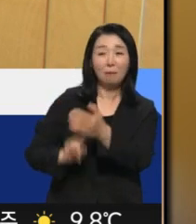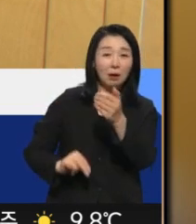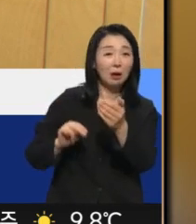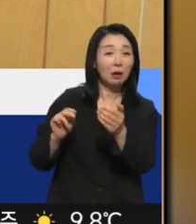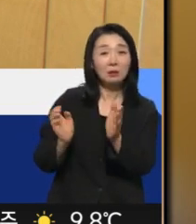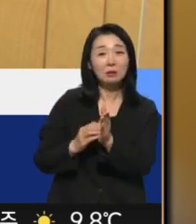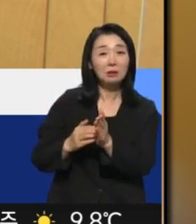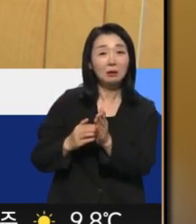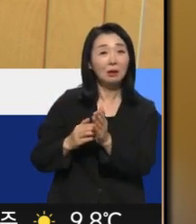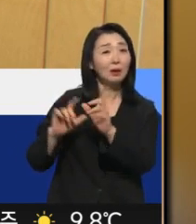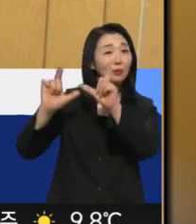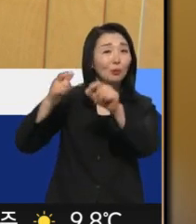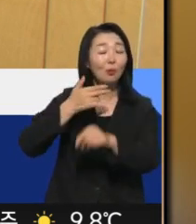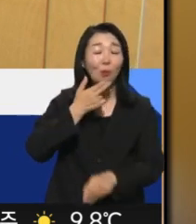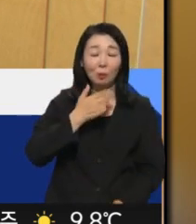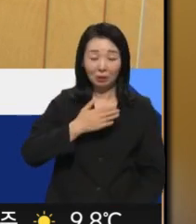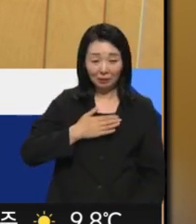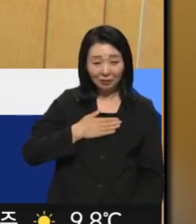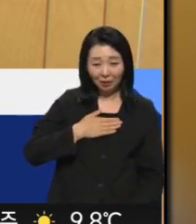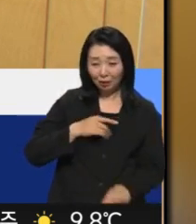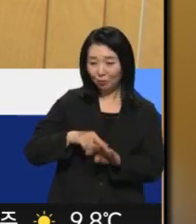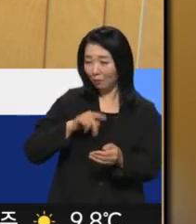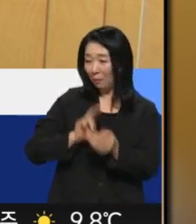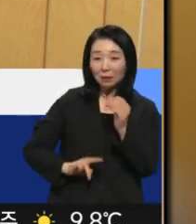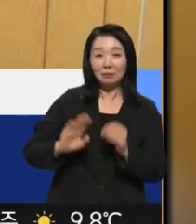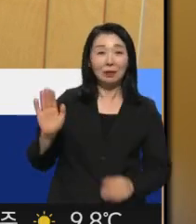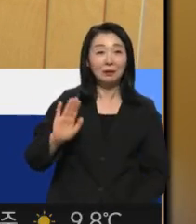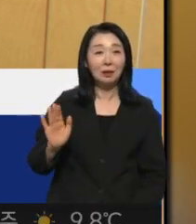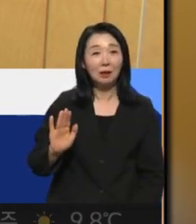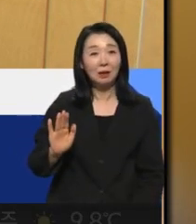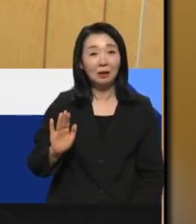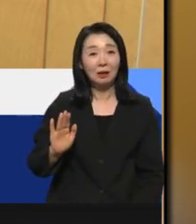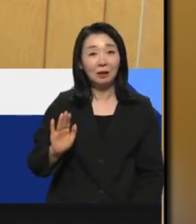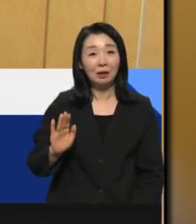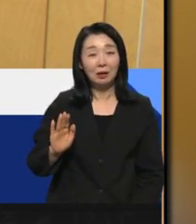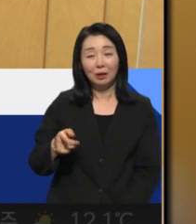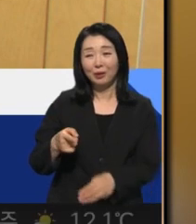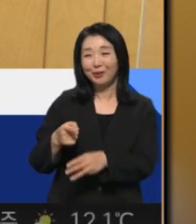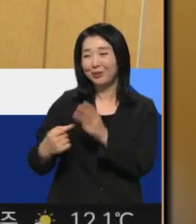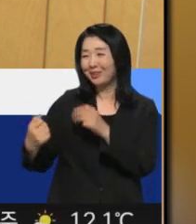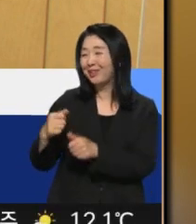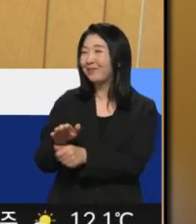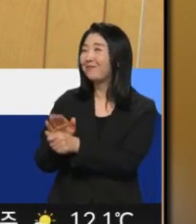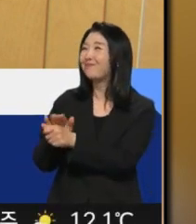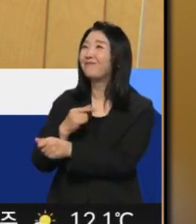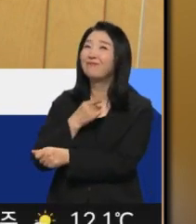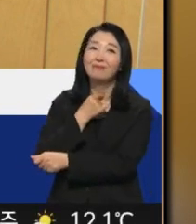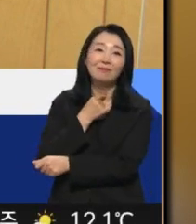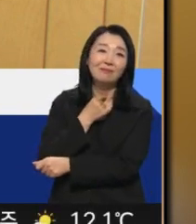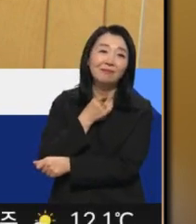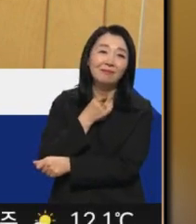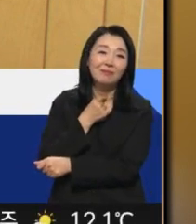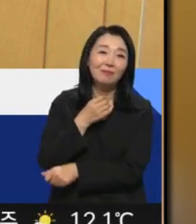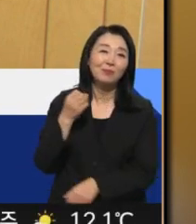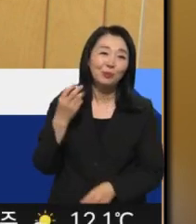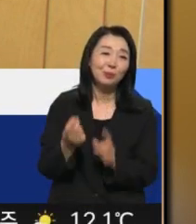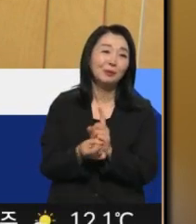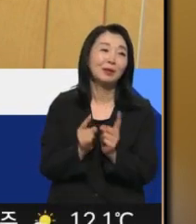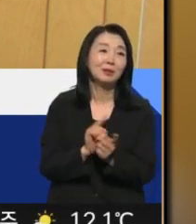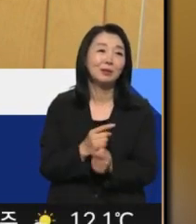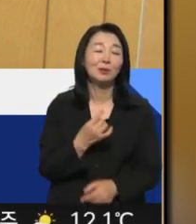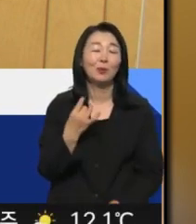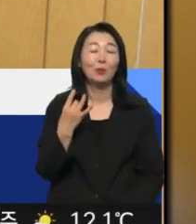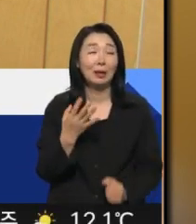하지 않고, 저는 윤심 팔 생각이 없이 저는 윤의 힘이 되겠다고 하고 대신에